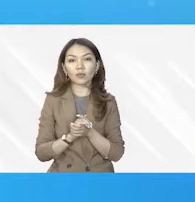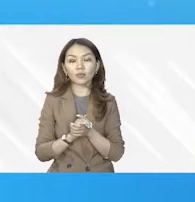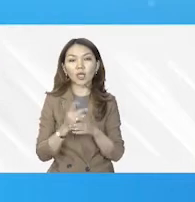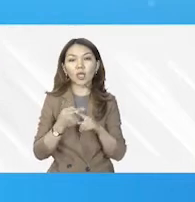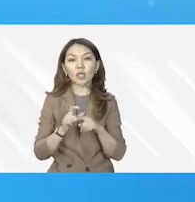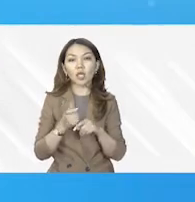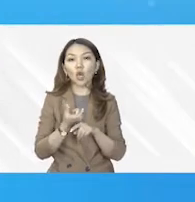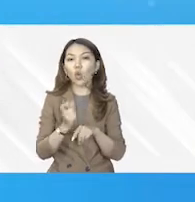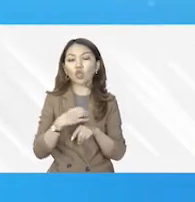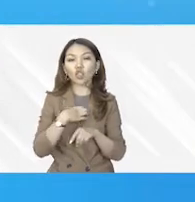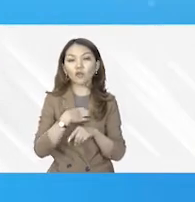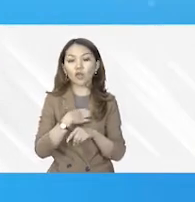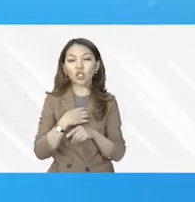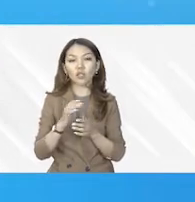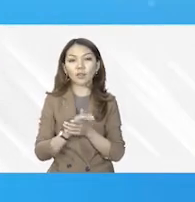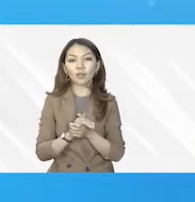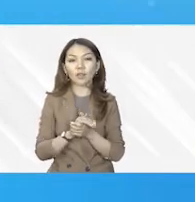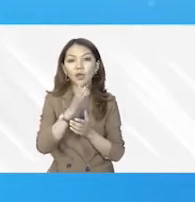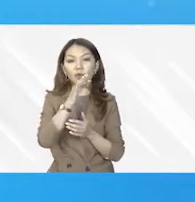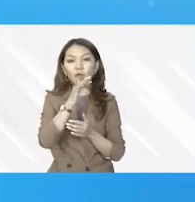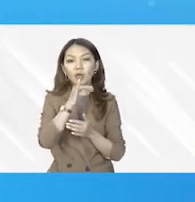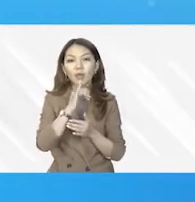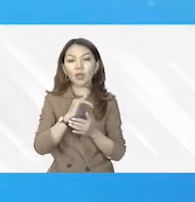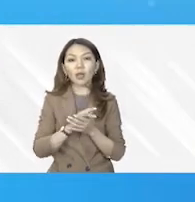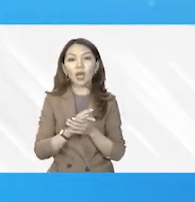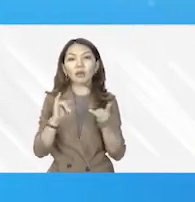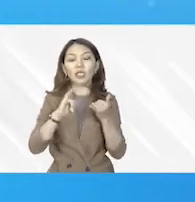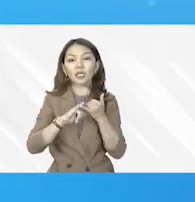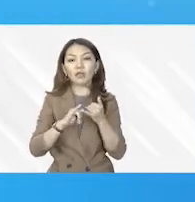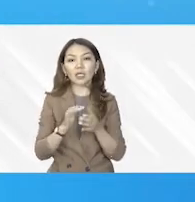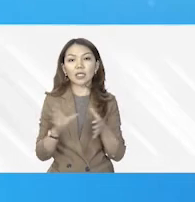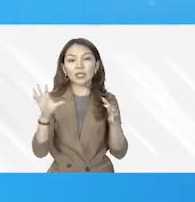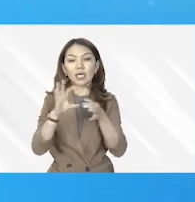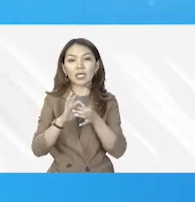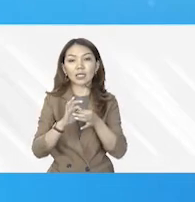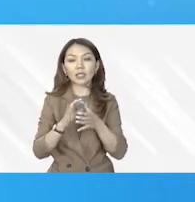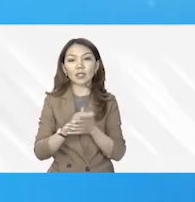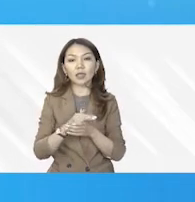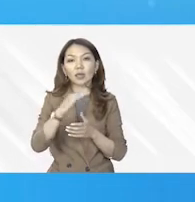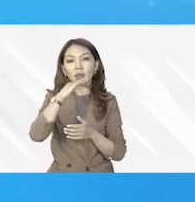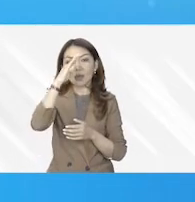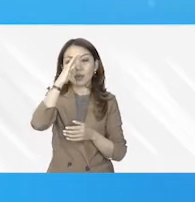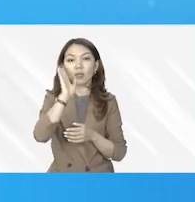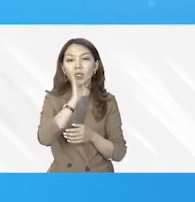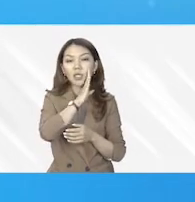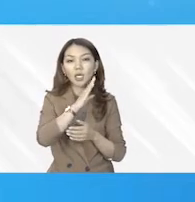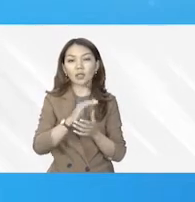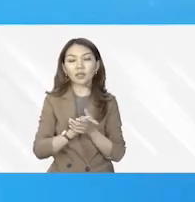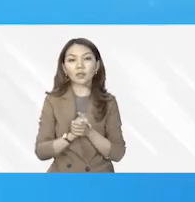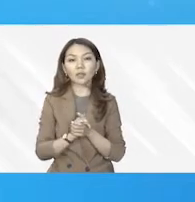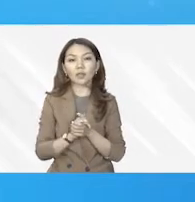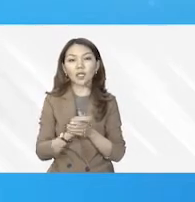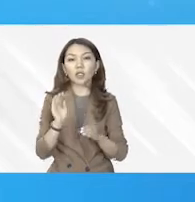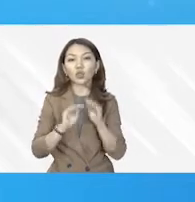Это очень важно, так как при оплодотворении соединение по одному набору хромосом от матери и отца образует новую